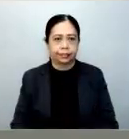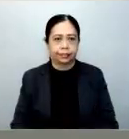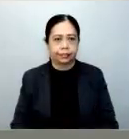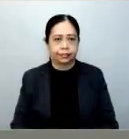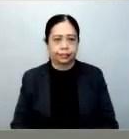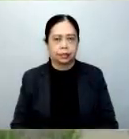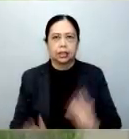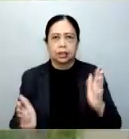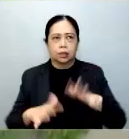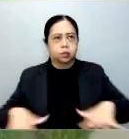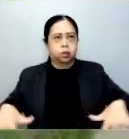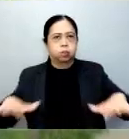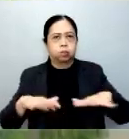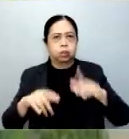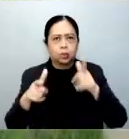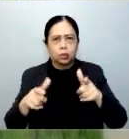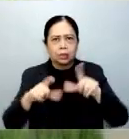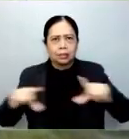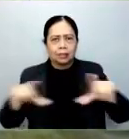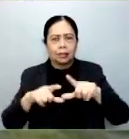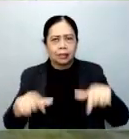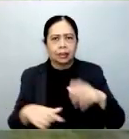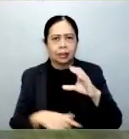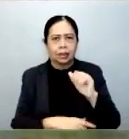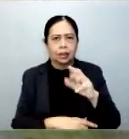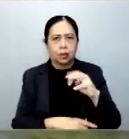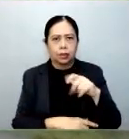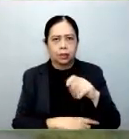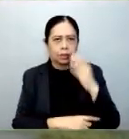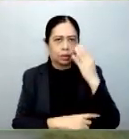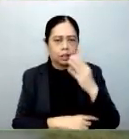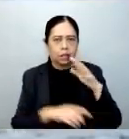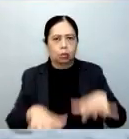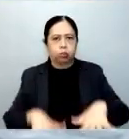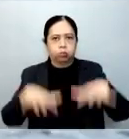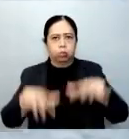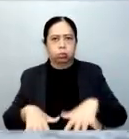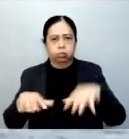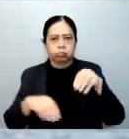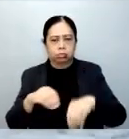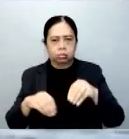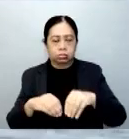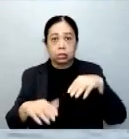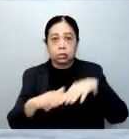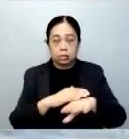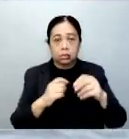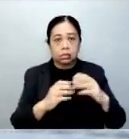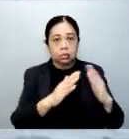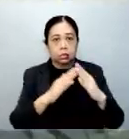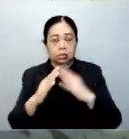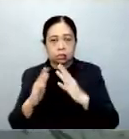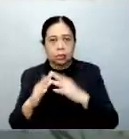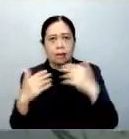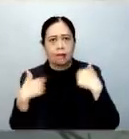Nagmistulang lawa ang malaking parte ng Kalumpit, Bulacan. Lubog sa baha ang mga taniman. Pinasok na rin ng tubig ang mga bahay. Nagmukha